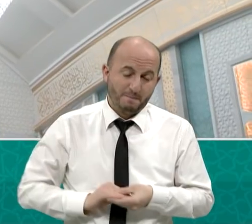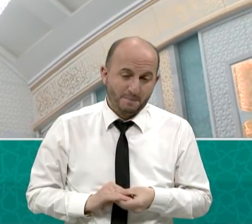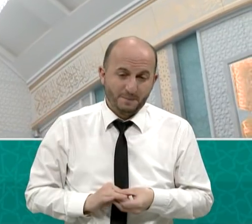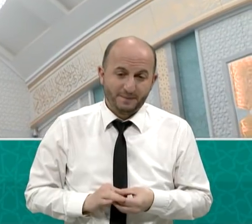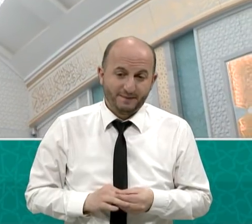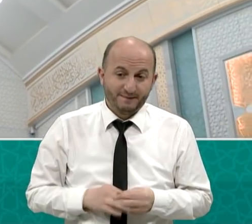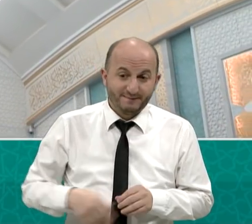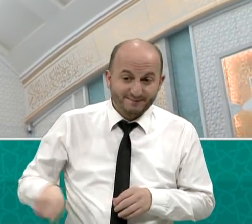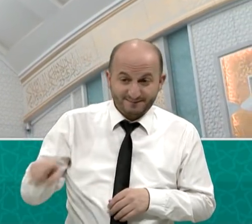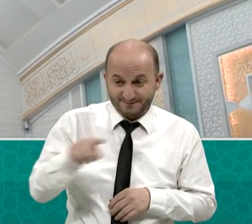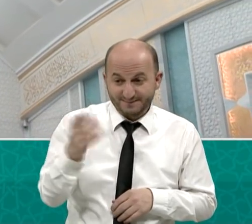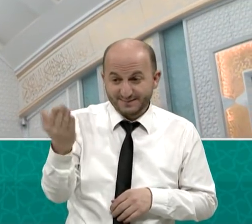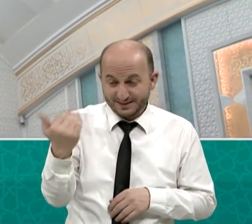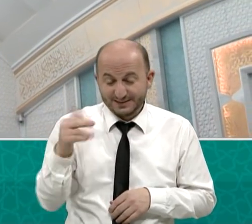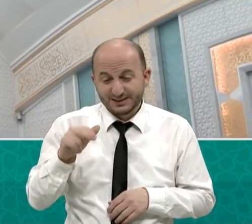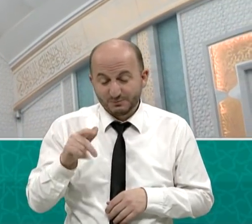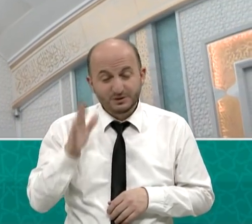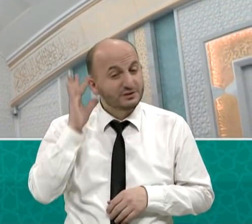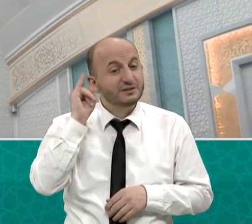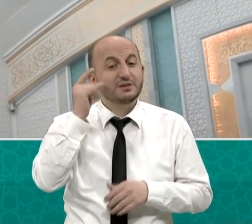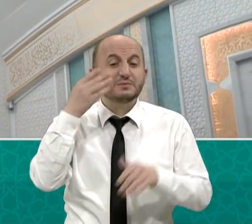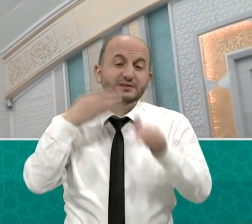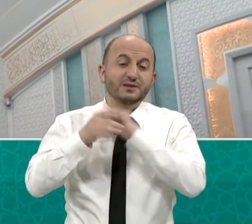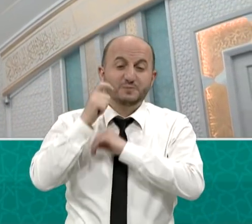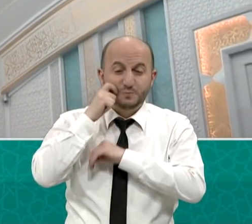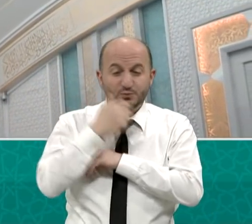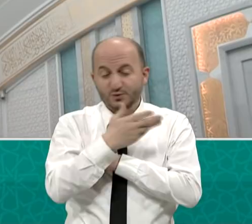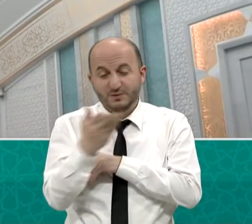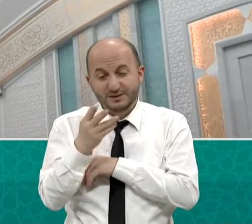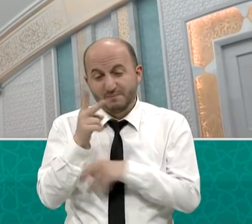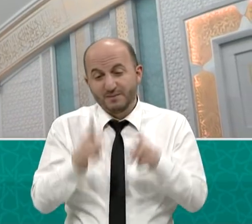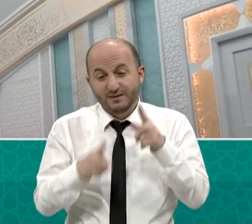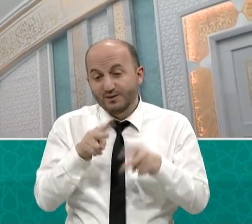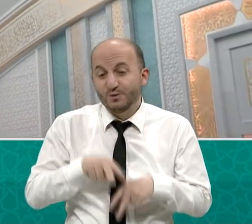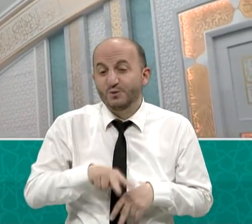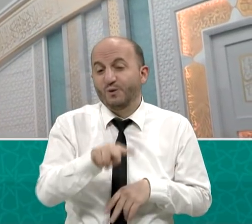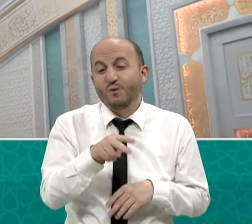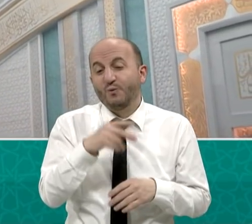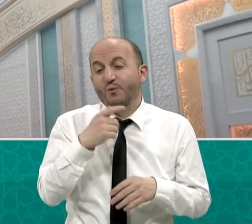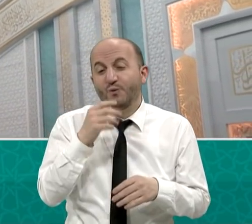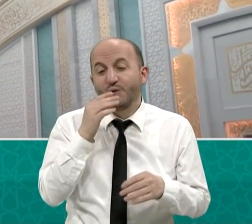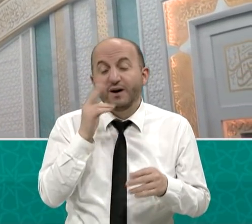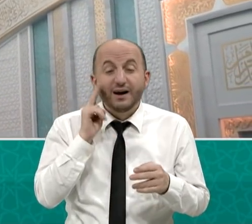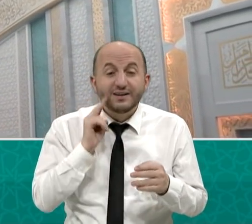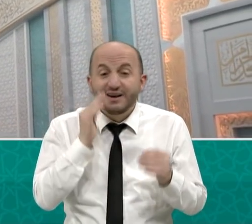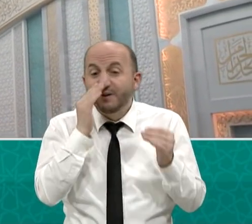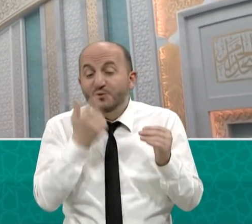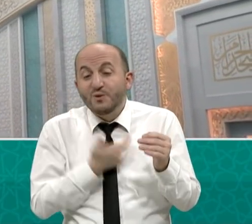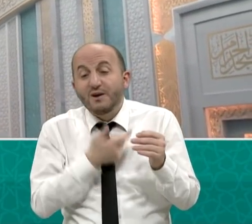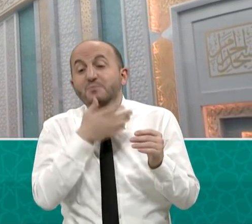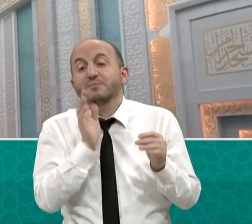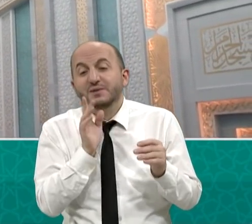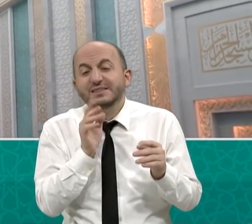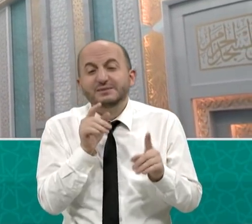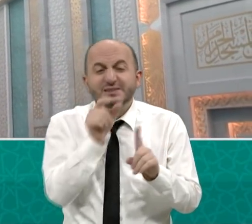Sizlerin geldiği gibi camiye gelen Müslümanlardan bazıları mesela yol yordan bilmediği için, yeni Müslüman olduğu için mesela bir